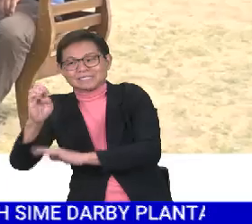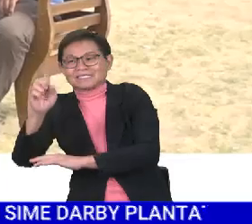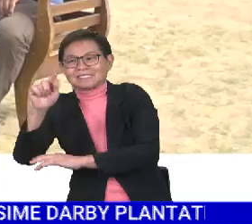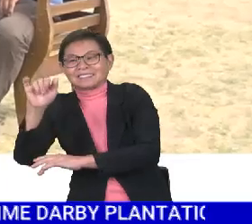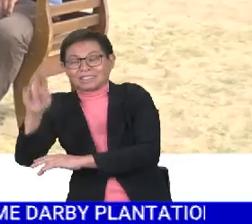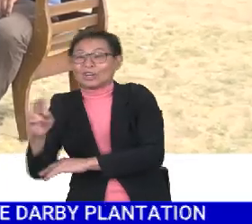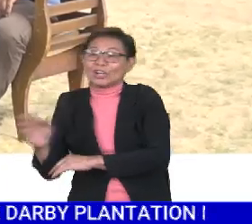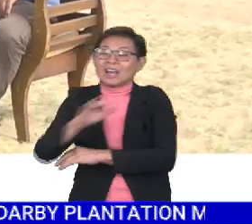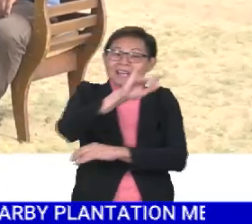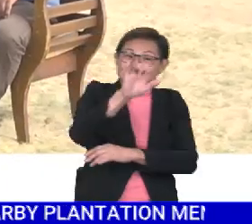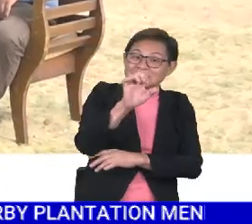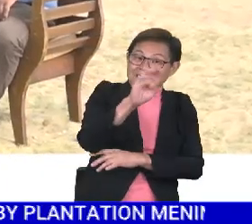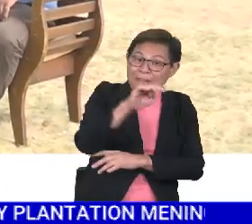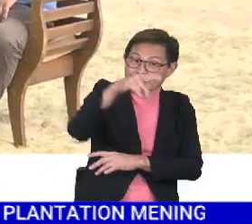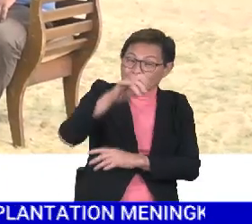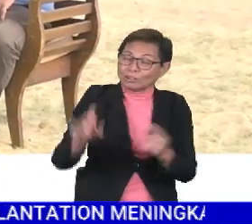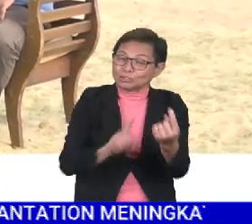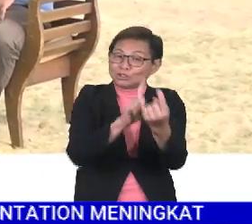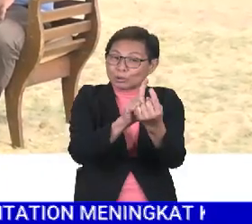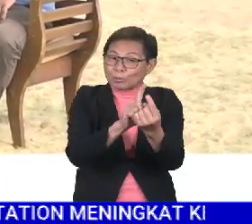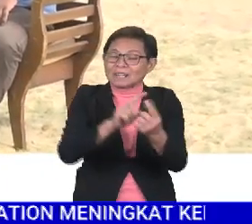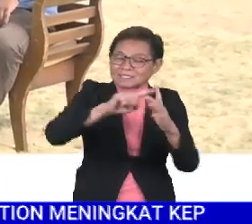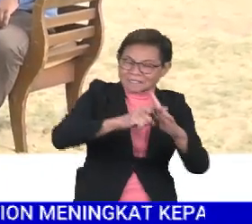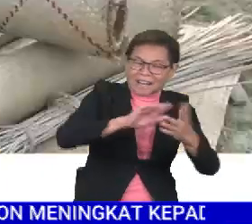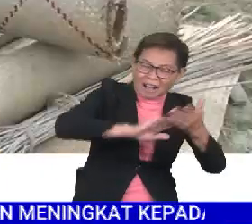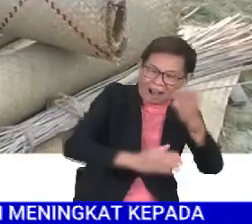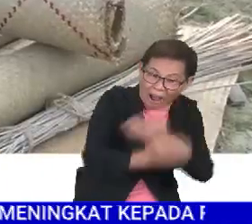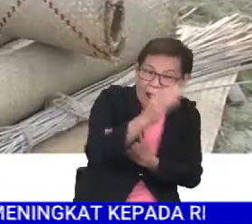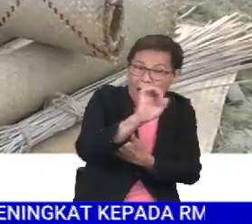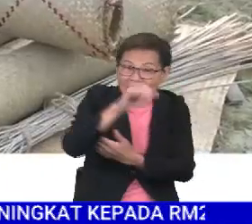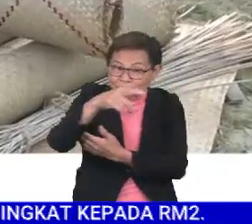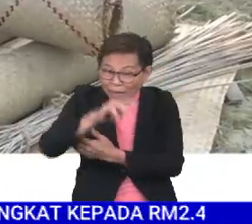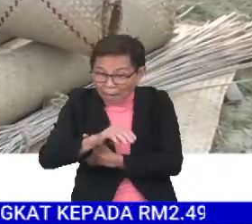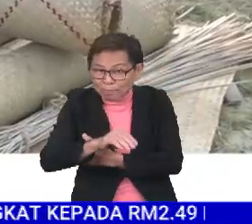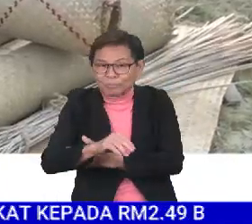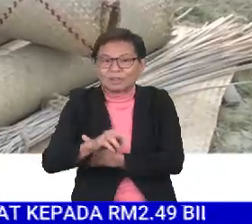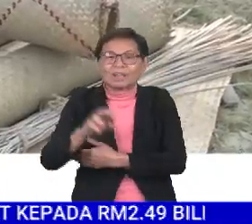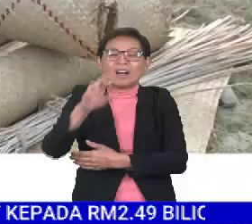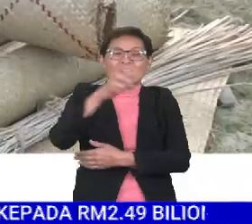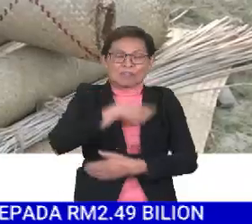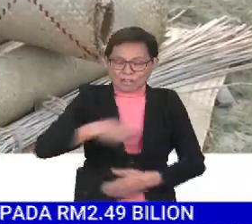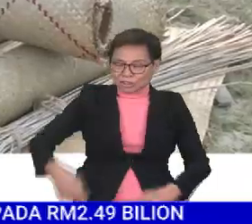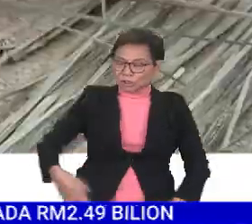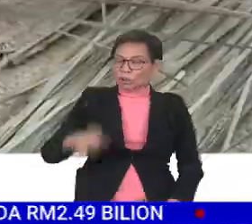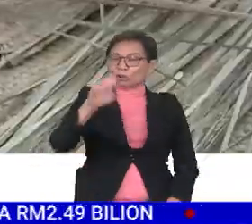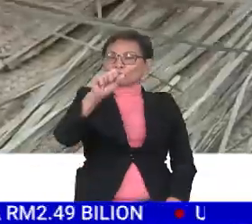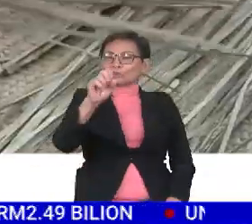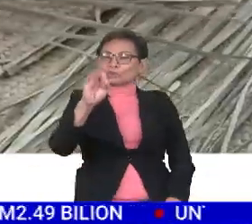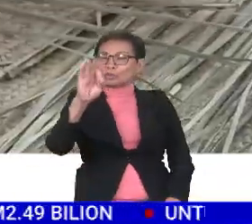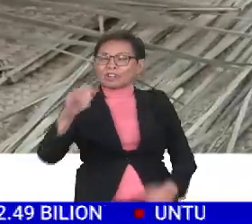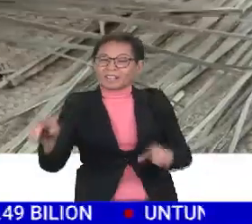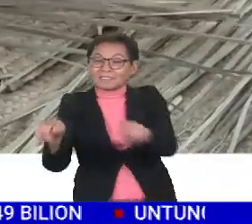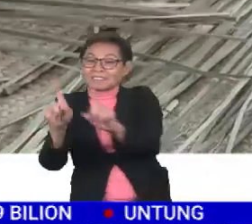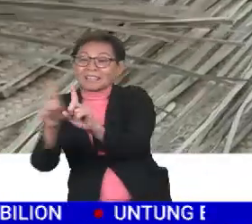Jemba Terengganu kita bermula dengan siaran Selamat Pagi Malaysia yang dihoskan Munawar Raja Sofi serta gandingan DJ